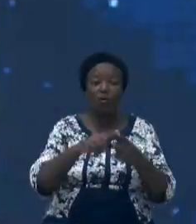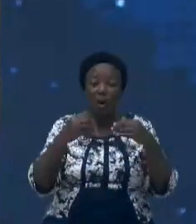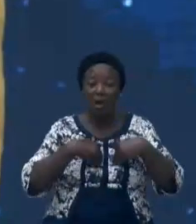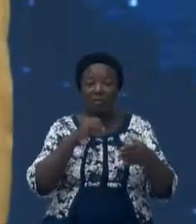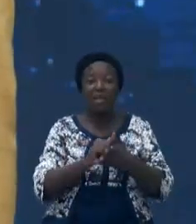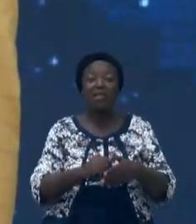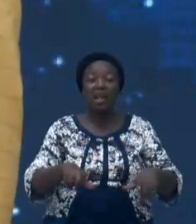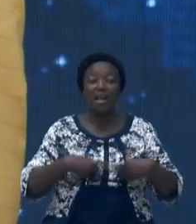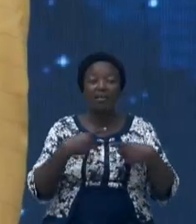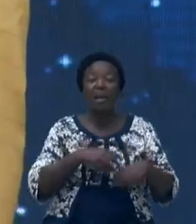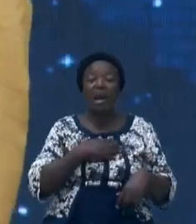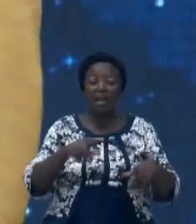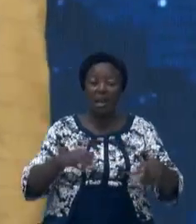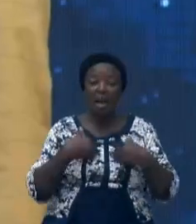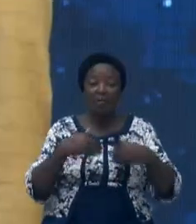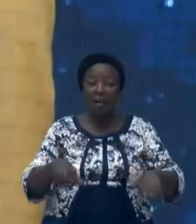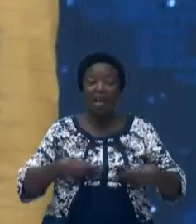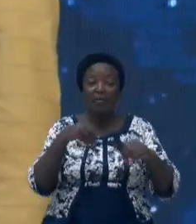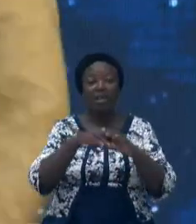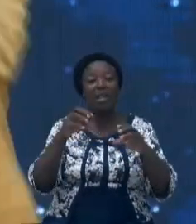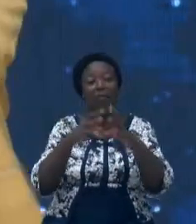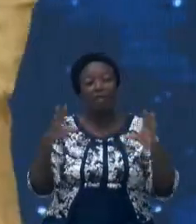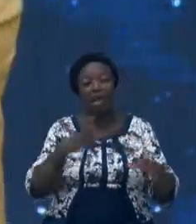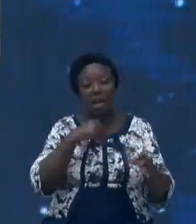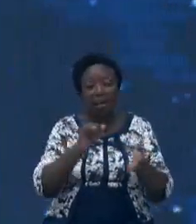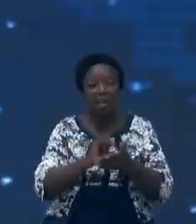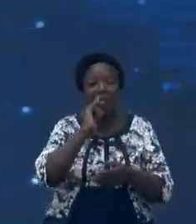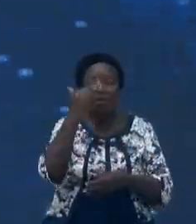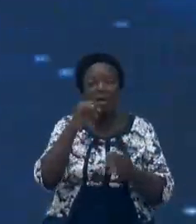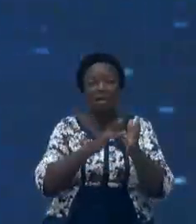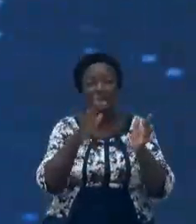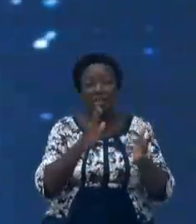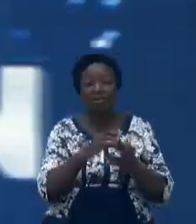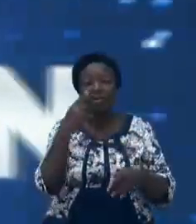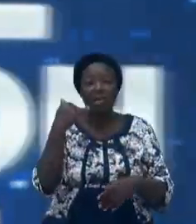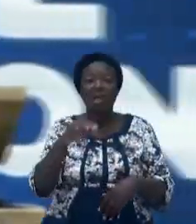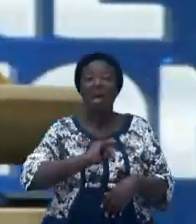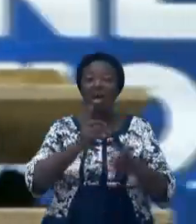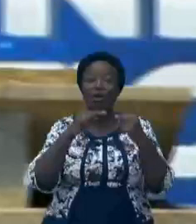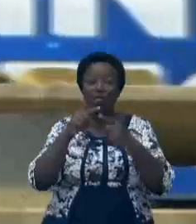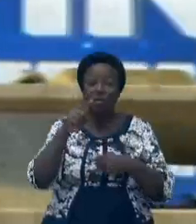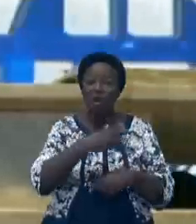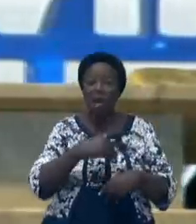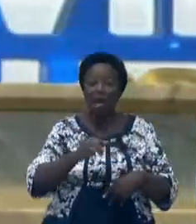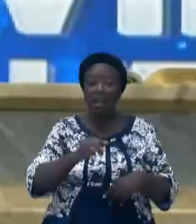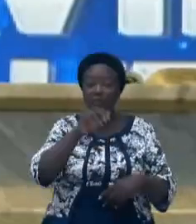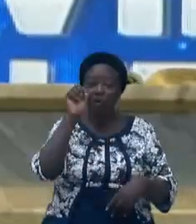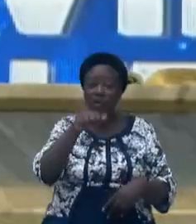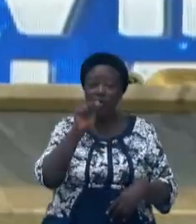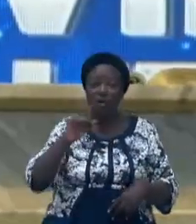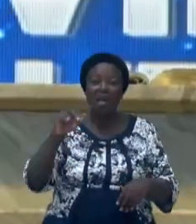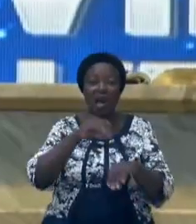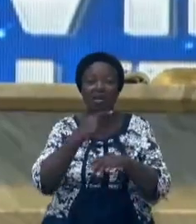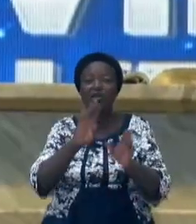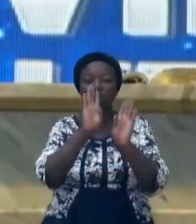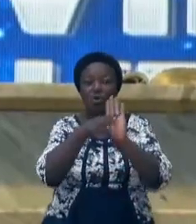chacun peut avoir la vie la vie en abondance sa foi au christ a dit j'ai surviré à vous et je